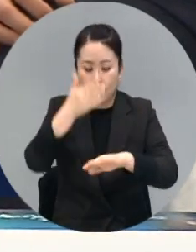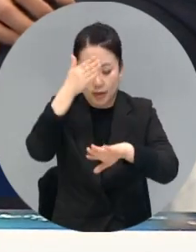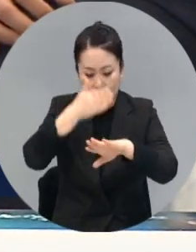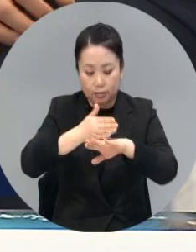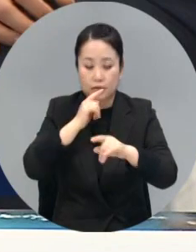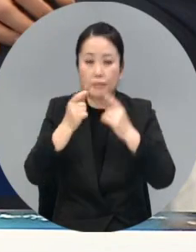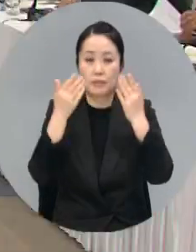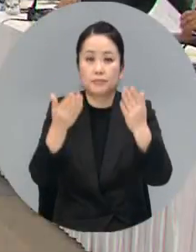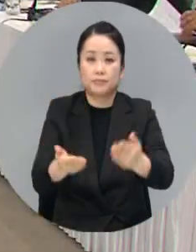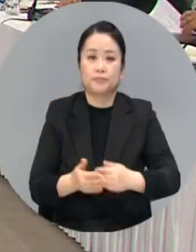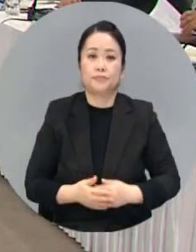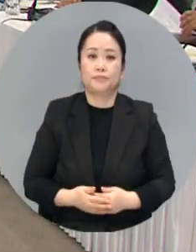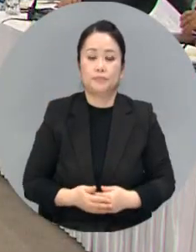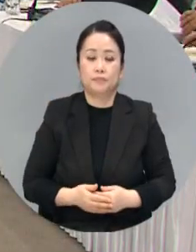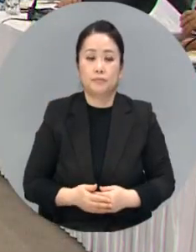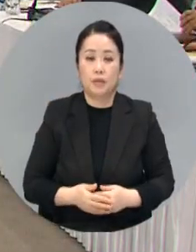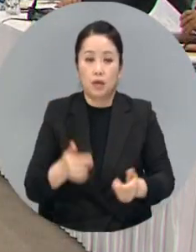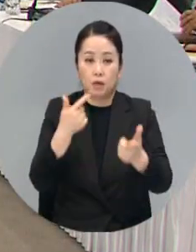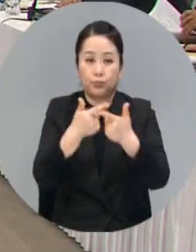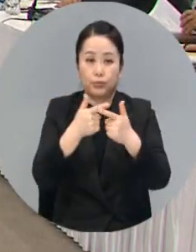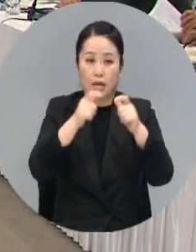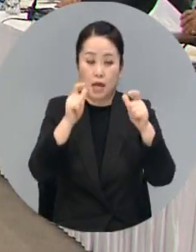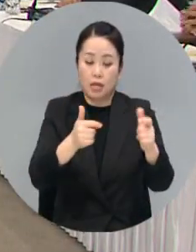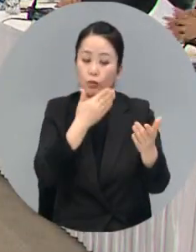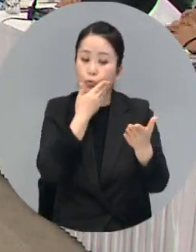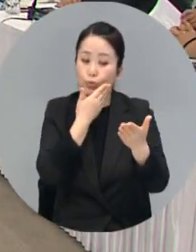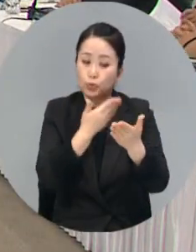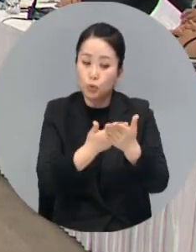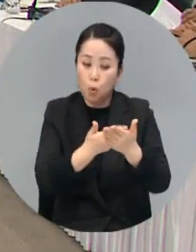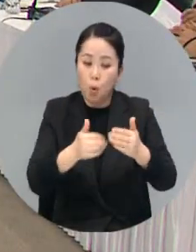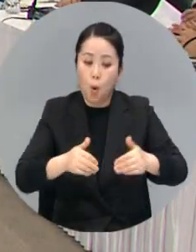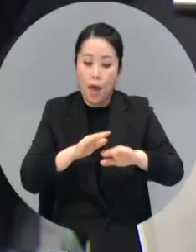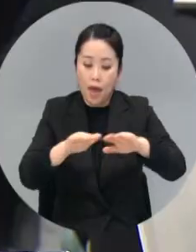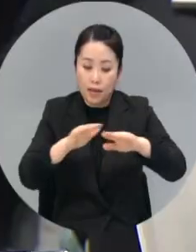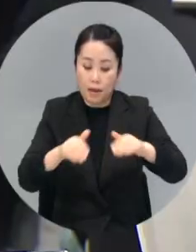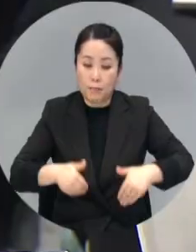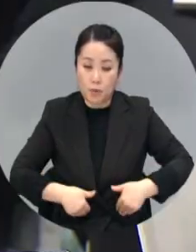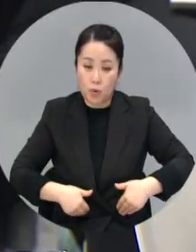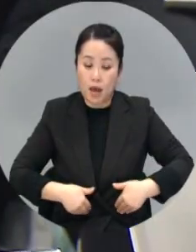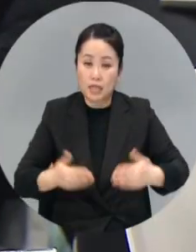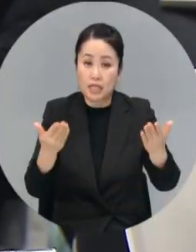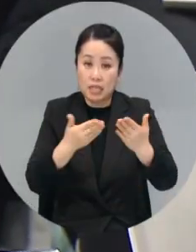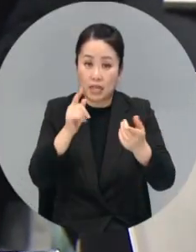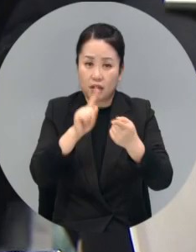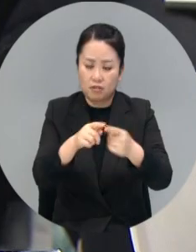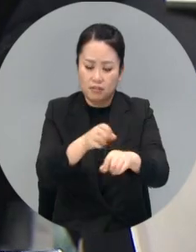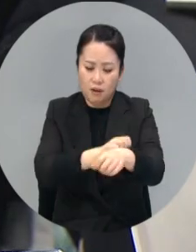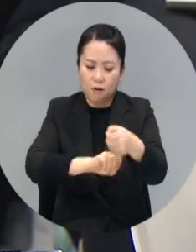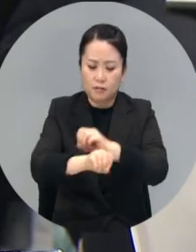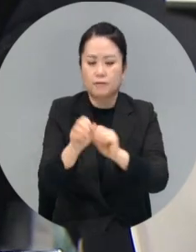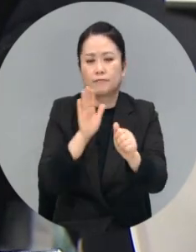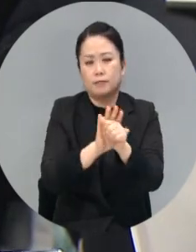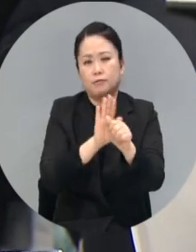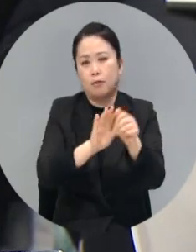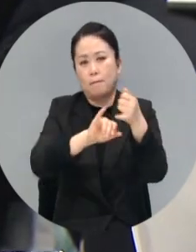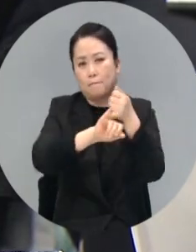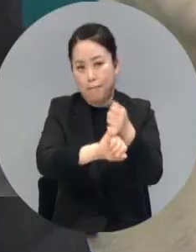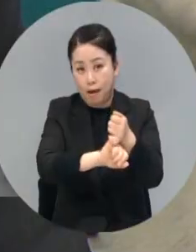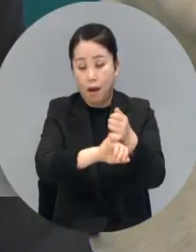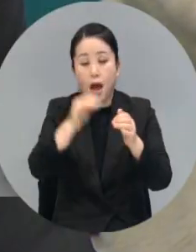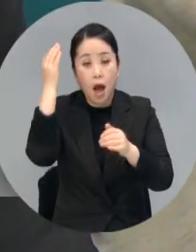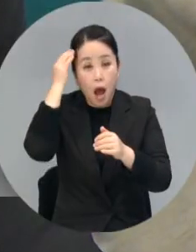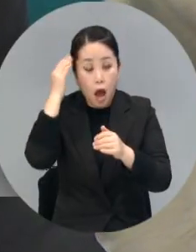말씀을 드립니다. 부산의 중요 현안들에 대해서는 적극적인 지원을 약속했습니다. 대한민국의 성장을